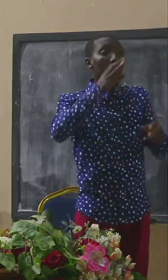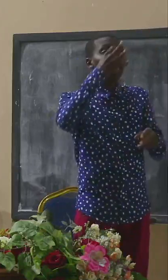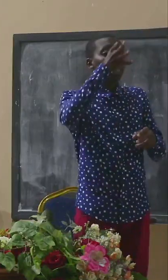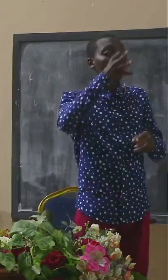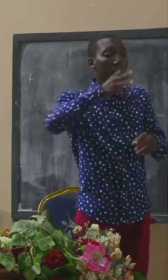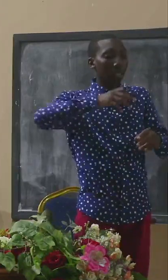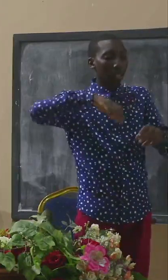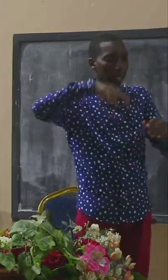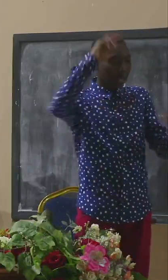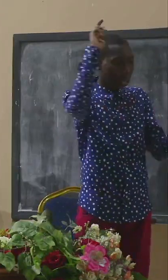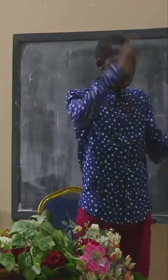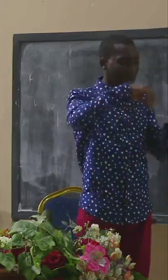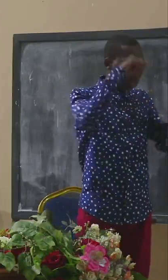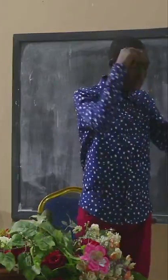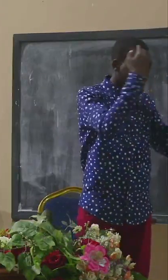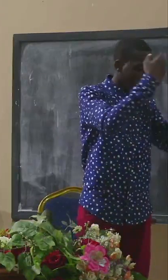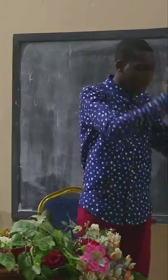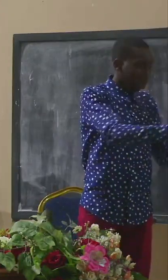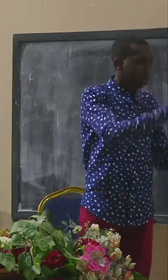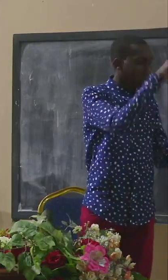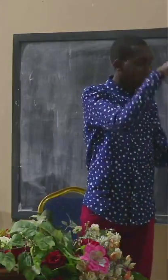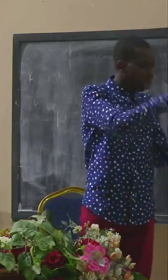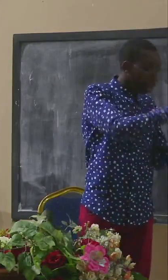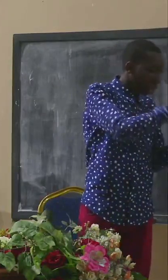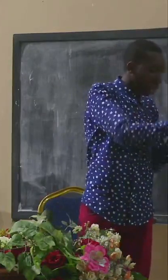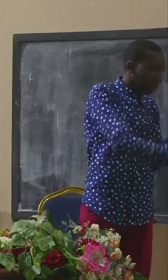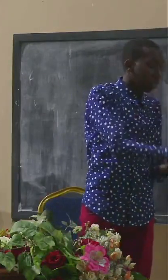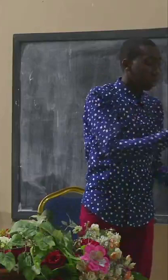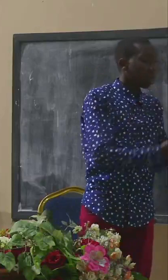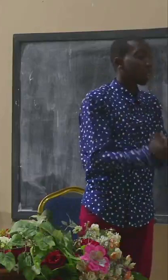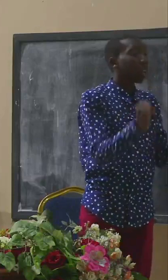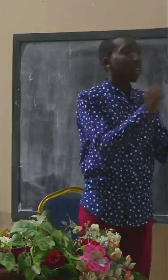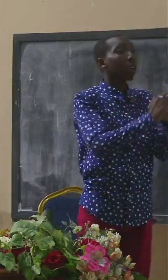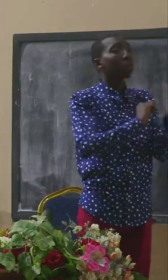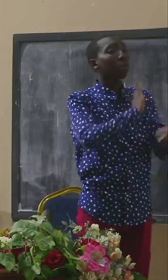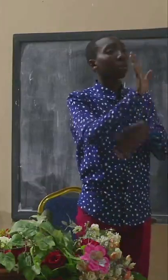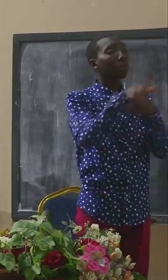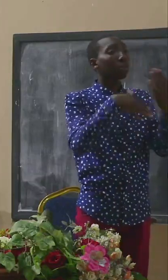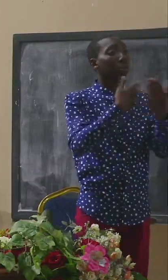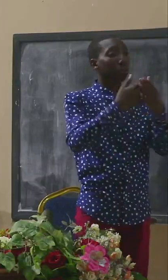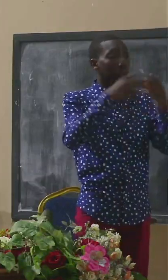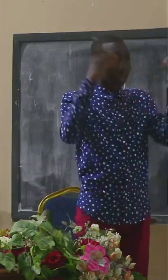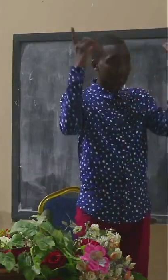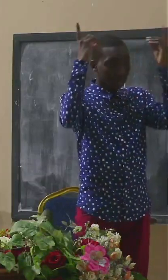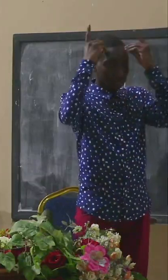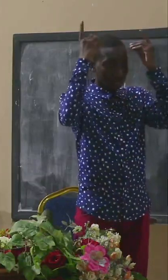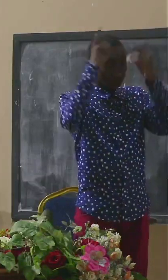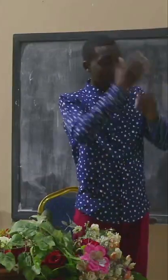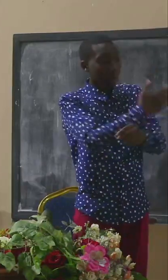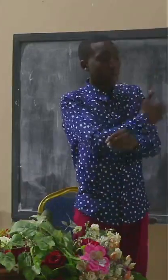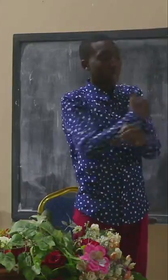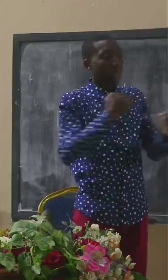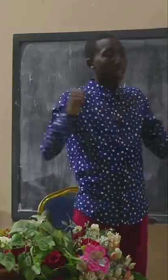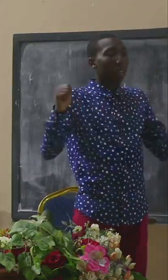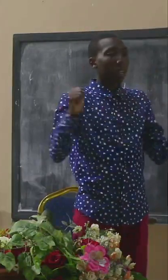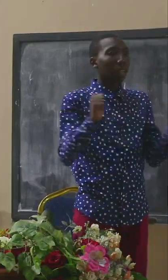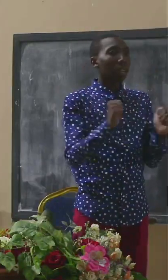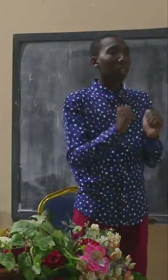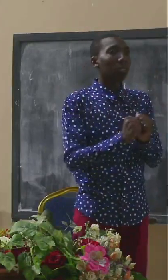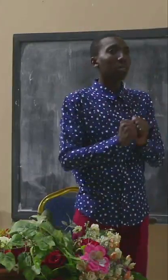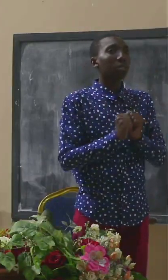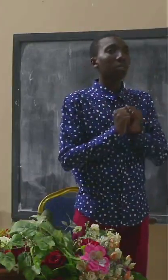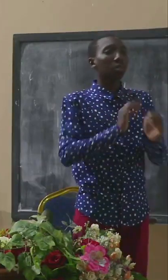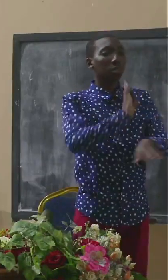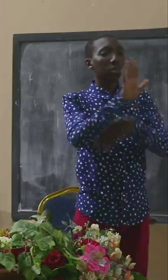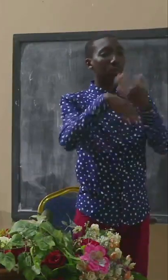enfer. Atatupiwa kule mujehanamu. Avec tous les démons. Pamoja na mapepo zote. Et avec tous